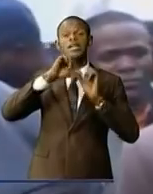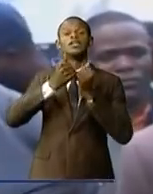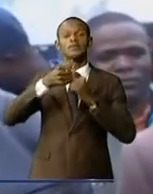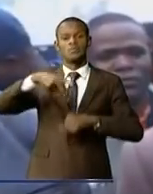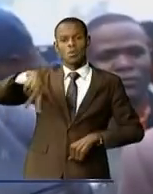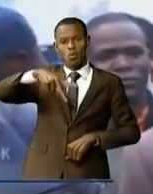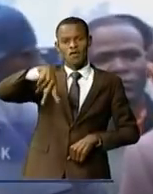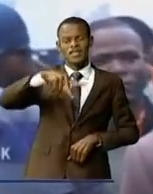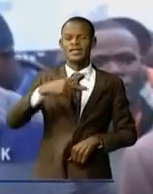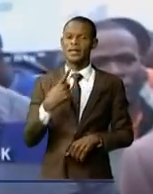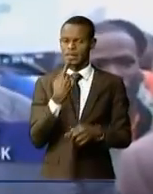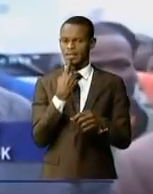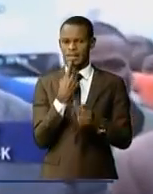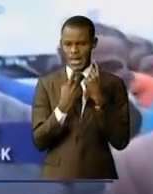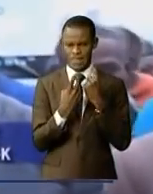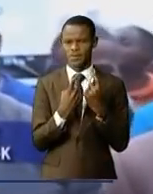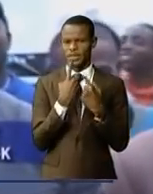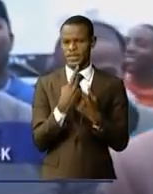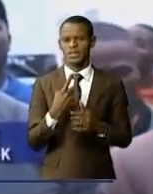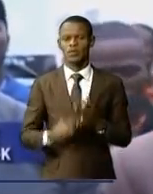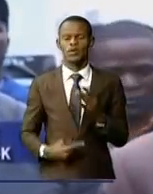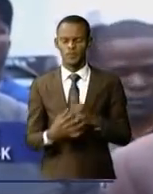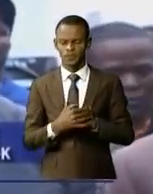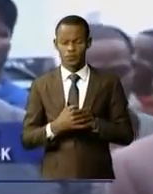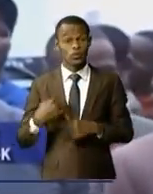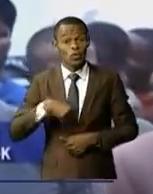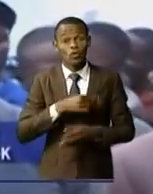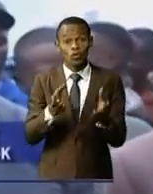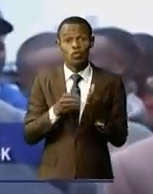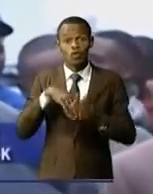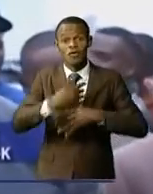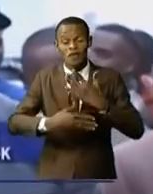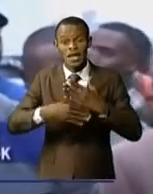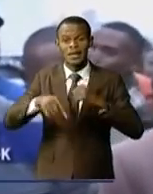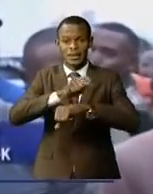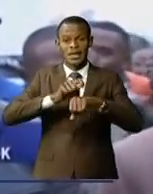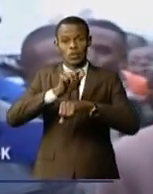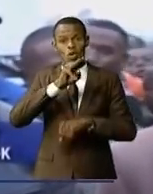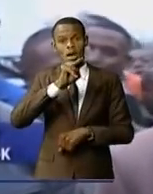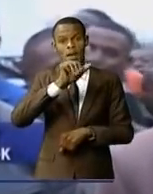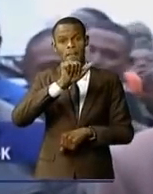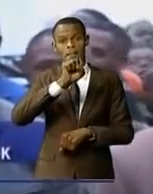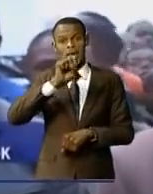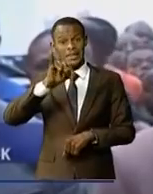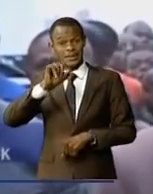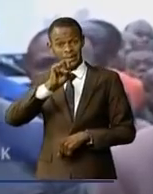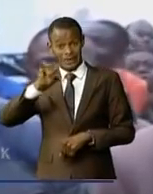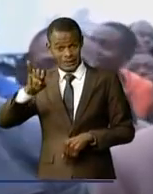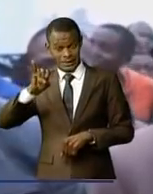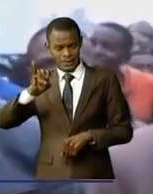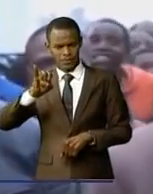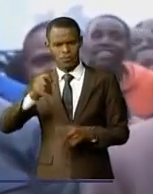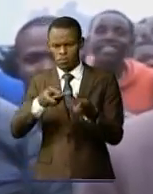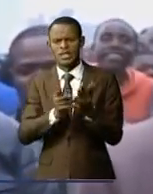voulons faire de Masisi un oasis de paix où la jeunesse est là pour faire des bonnes choses,